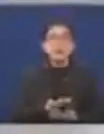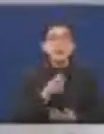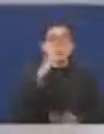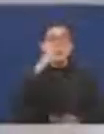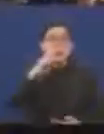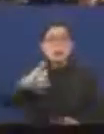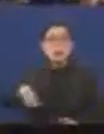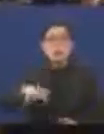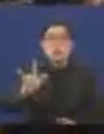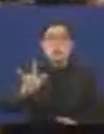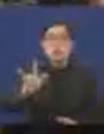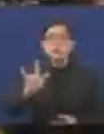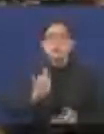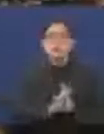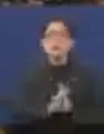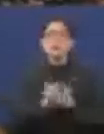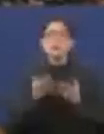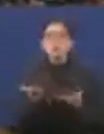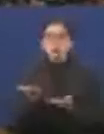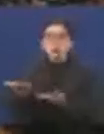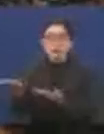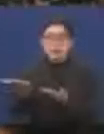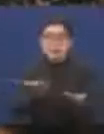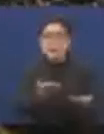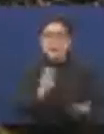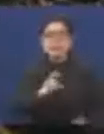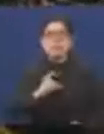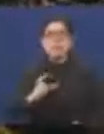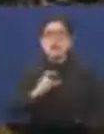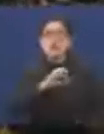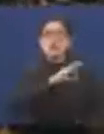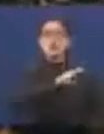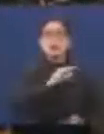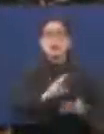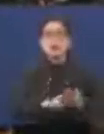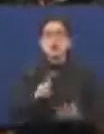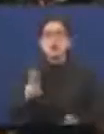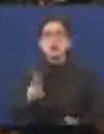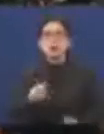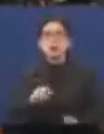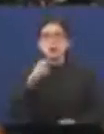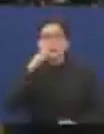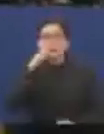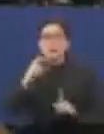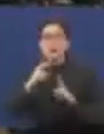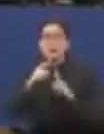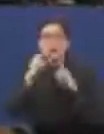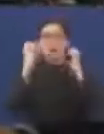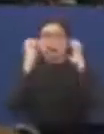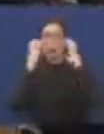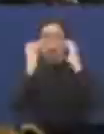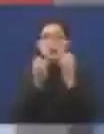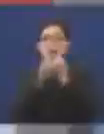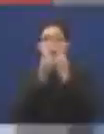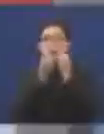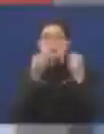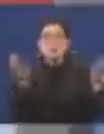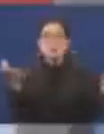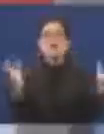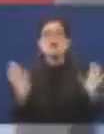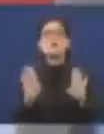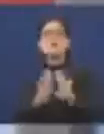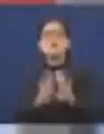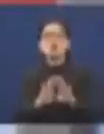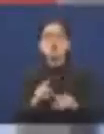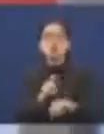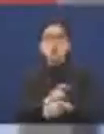selanjutnya saya persilahkan untuk Capres nomor 02, Bapak Prabowo Subianto untuk memberikan pernyataan penutup. Waktunya sama Bapak,